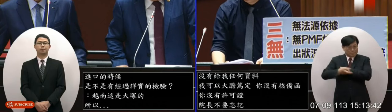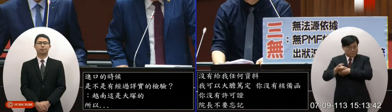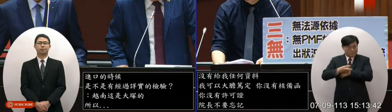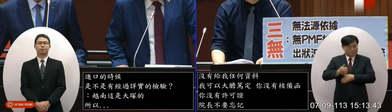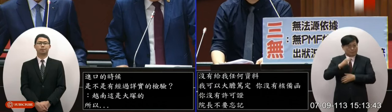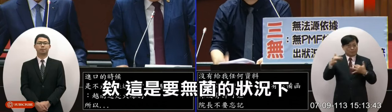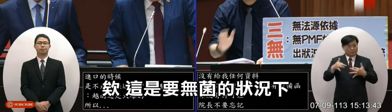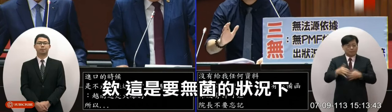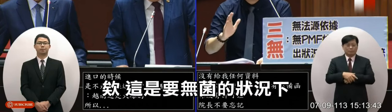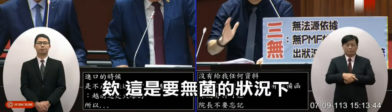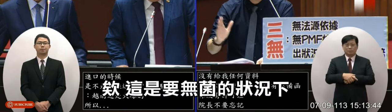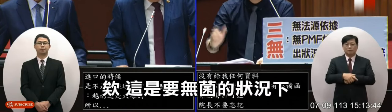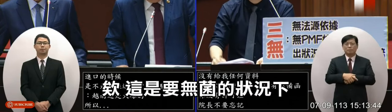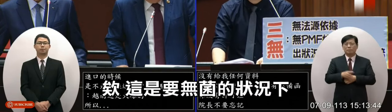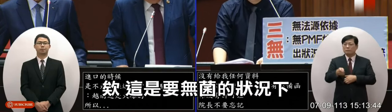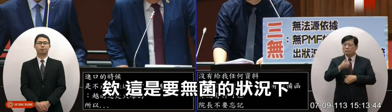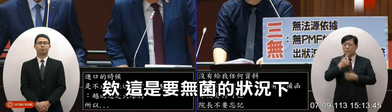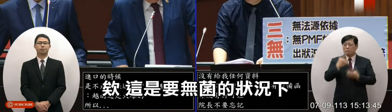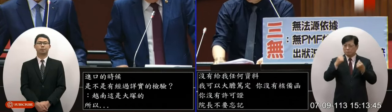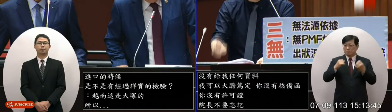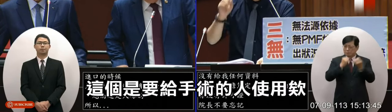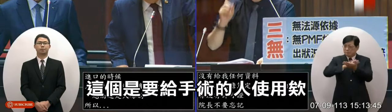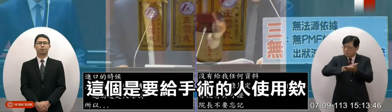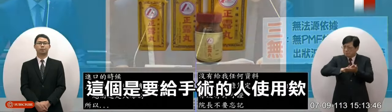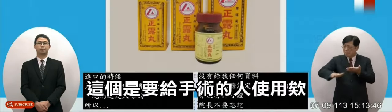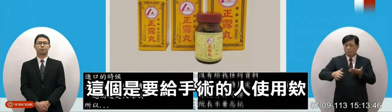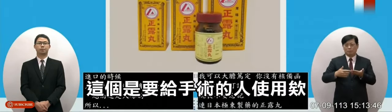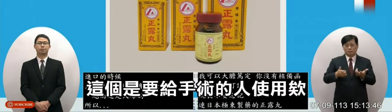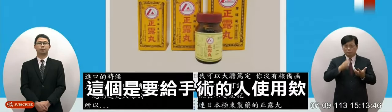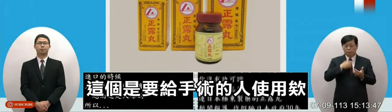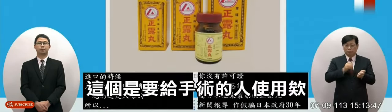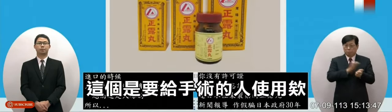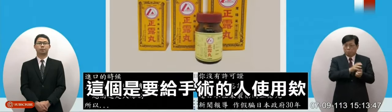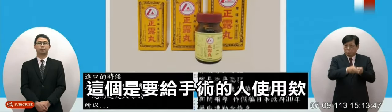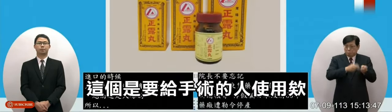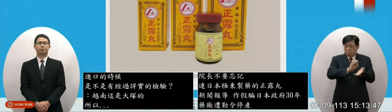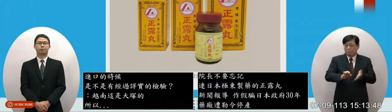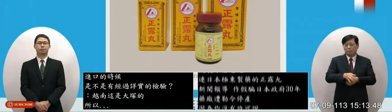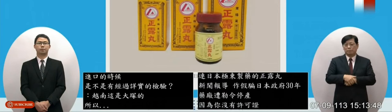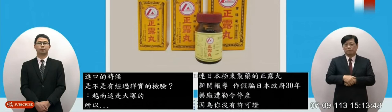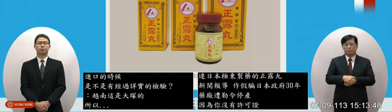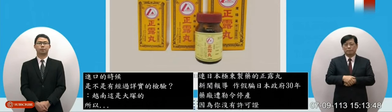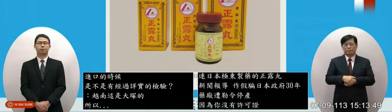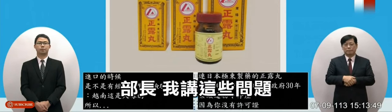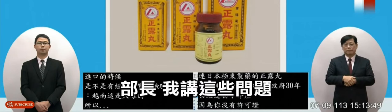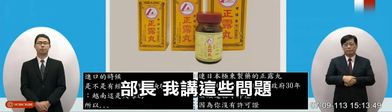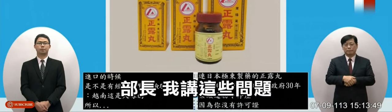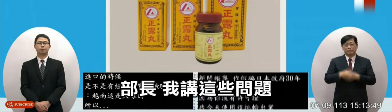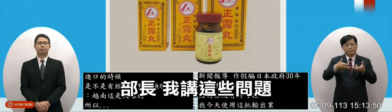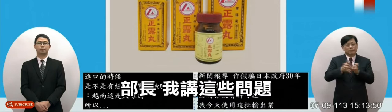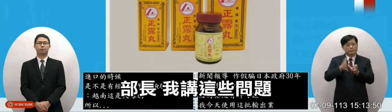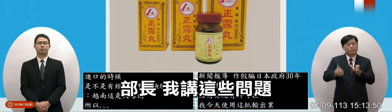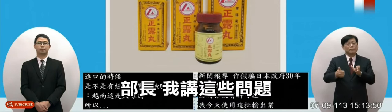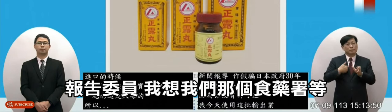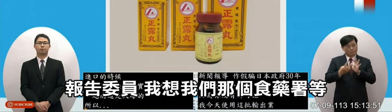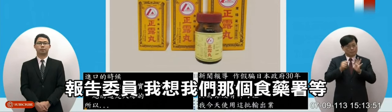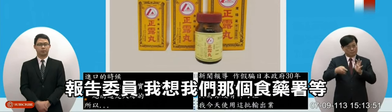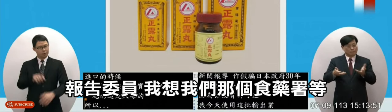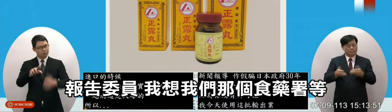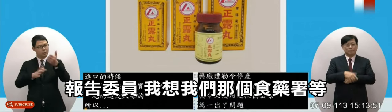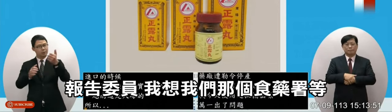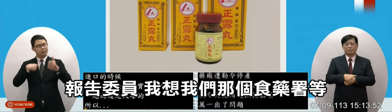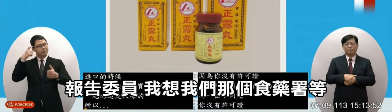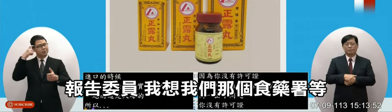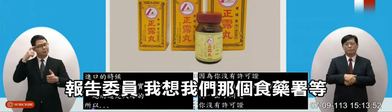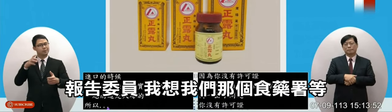问题，这是要无菌的状况下呢，这个是要给手术的人使用哎。部长，我讲这些 问题。我想我